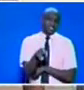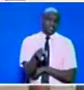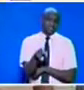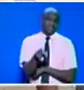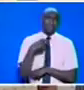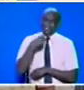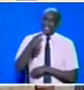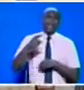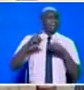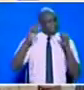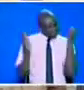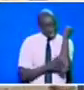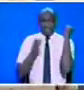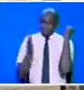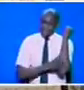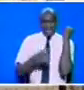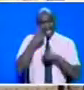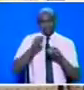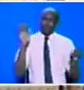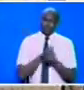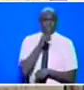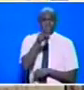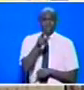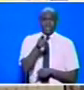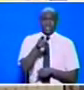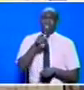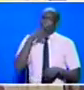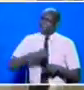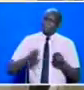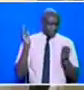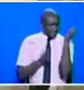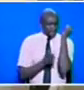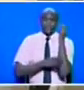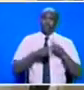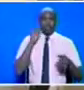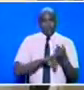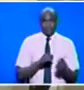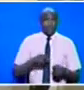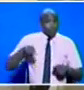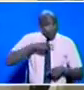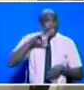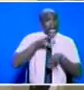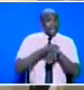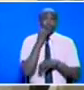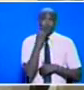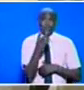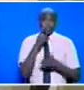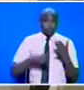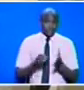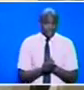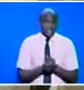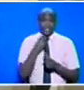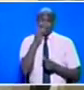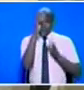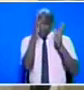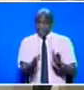I condemn it totally. It was a very brutal murder. Tulipata habari ya kwamba kuna mtu